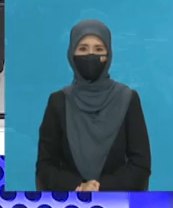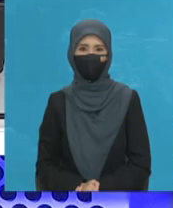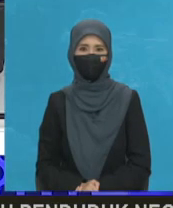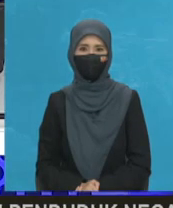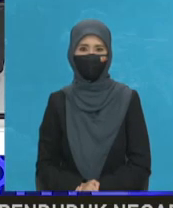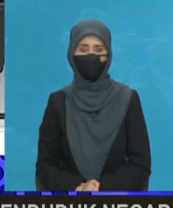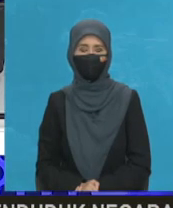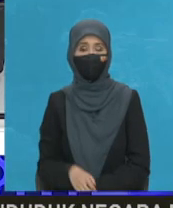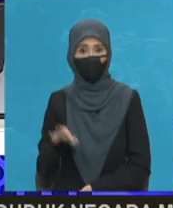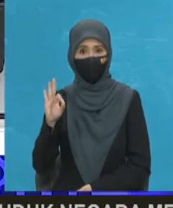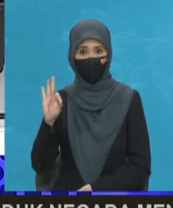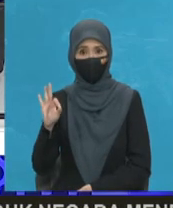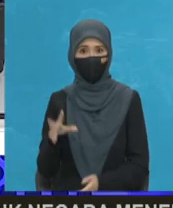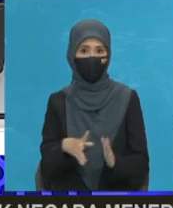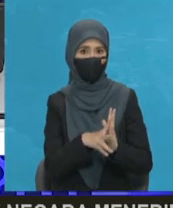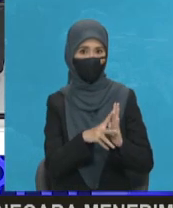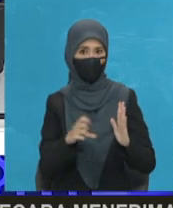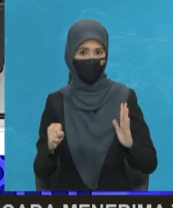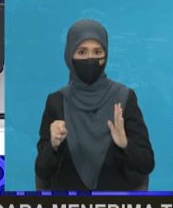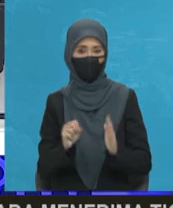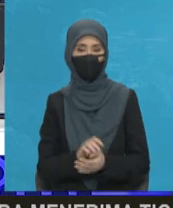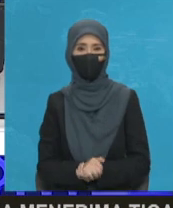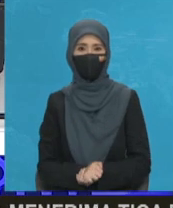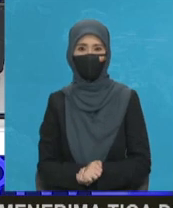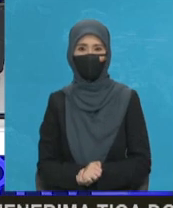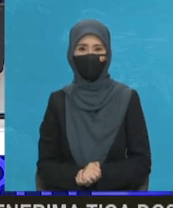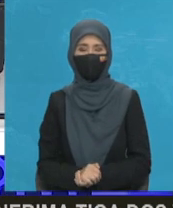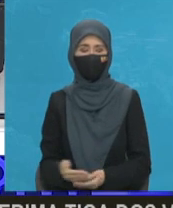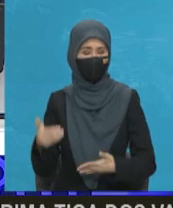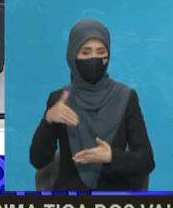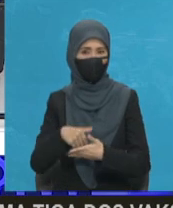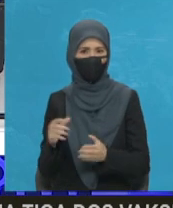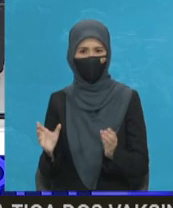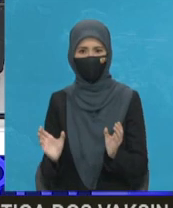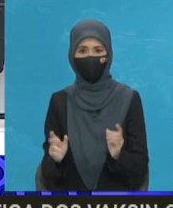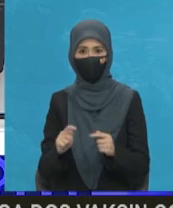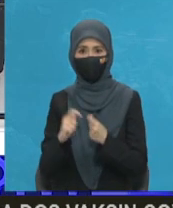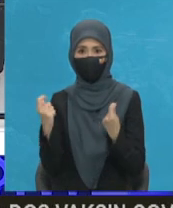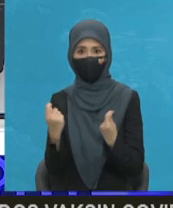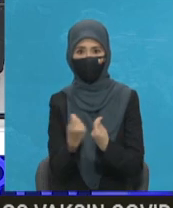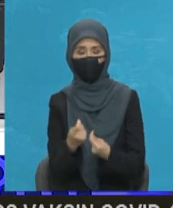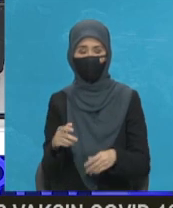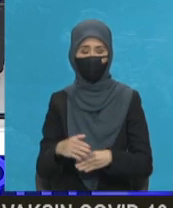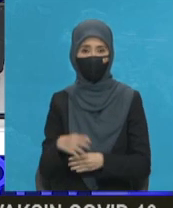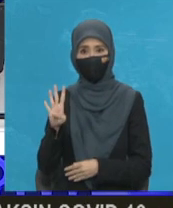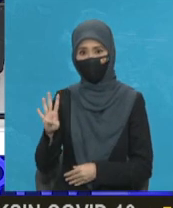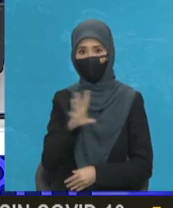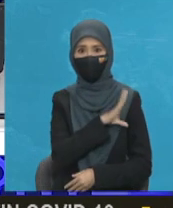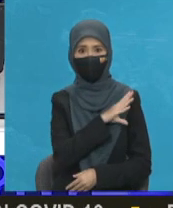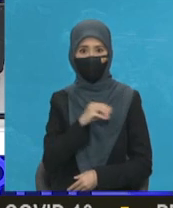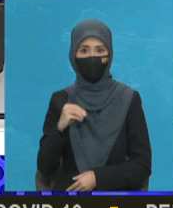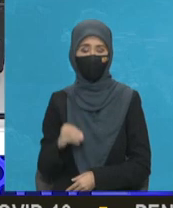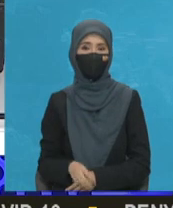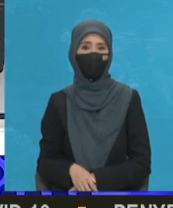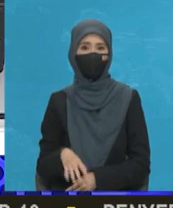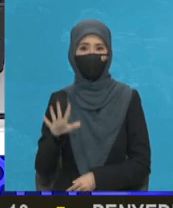Hai 9cash copy nine ten ditempatkan dalam kategori 4 mereka la4 gas berada dalam kategori 5 sementara